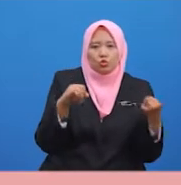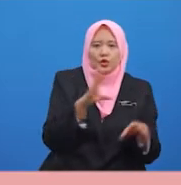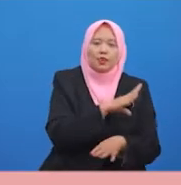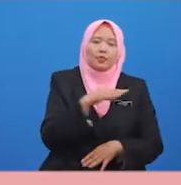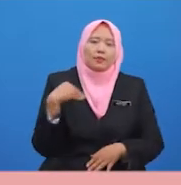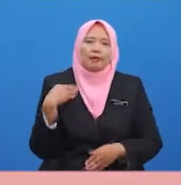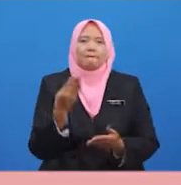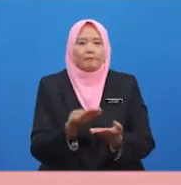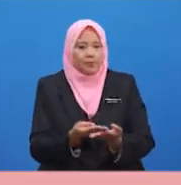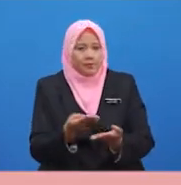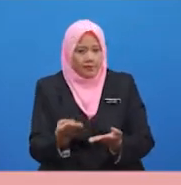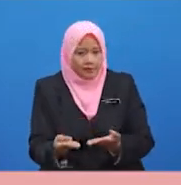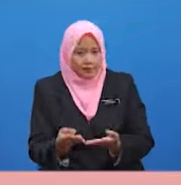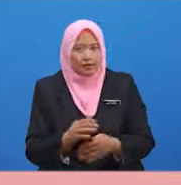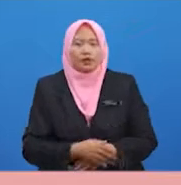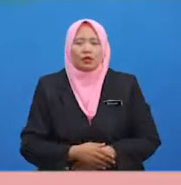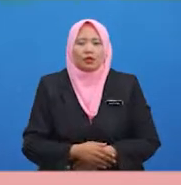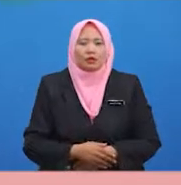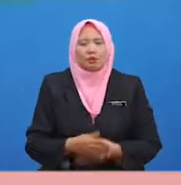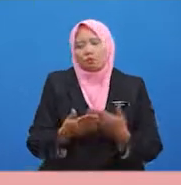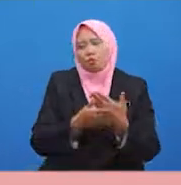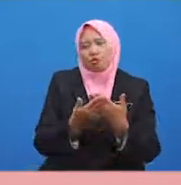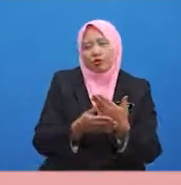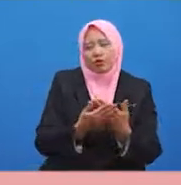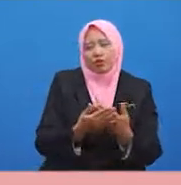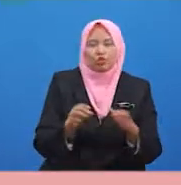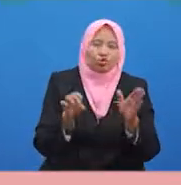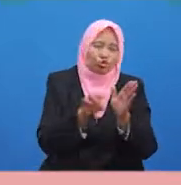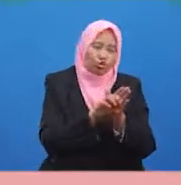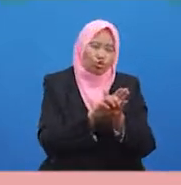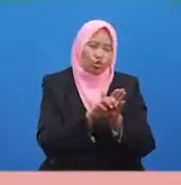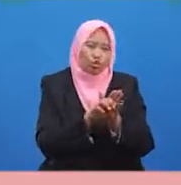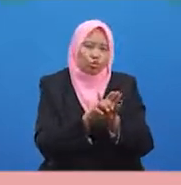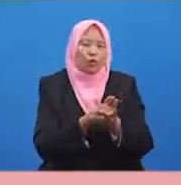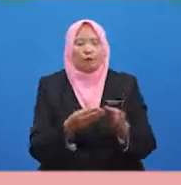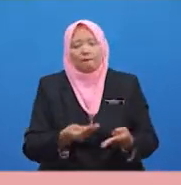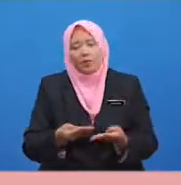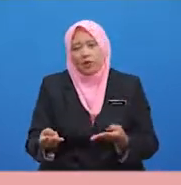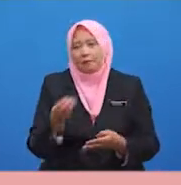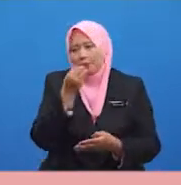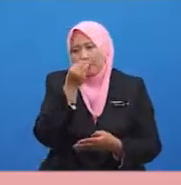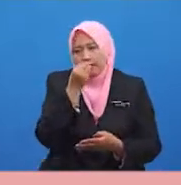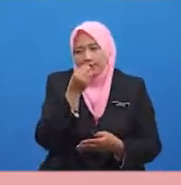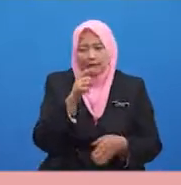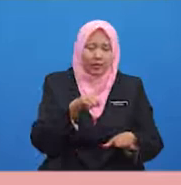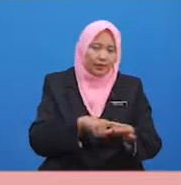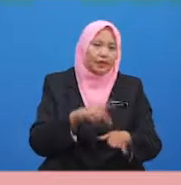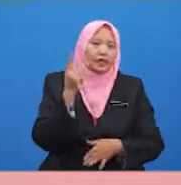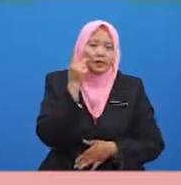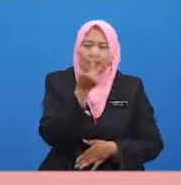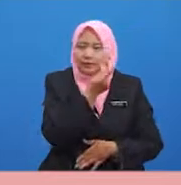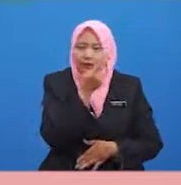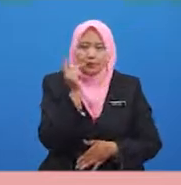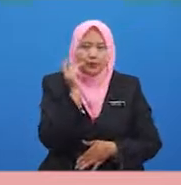sering anak-anak lakukan adalah membeli makanan di kantin dengan menggunakan duit